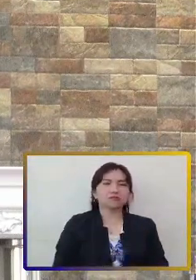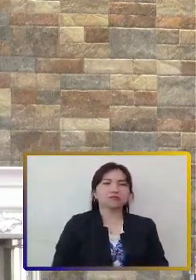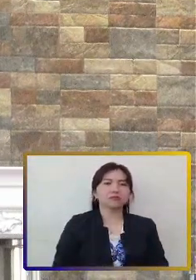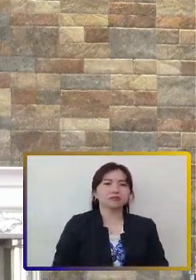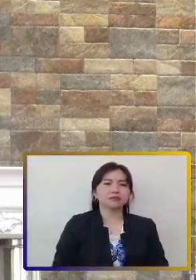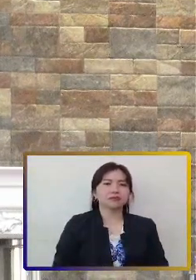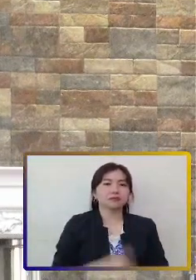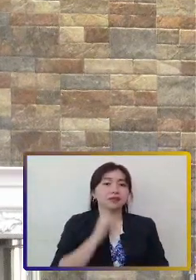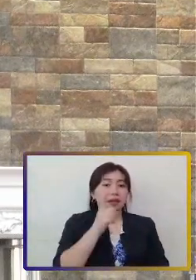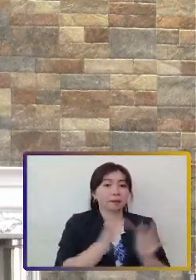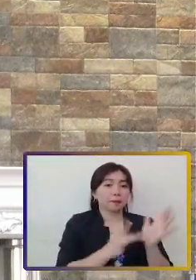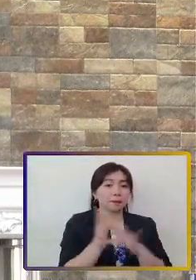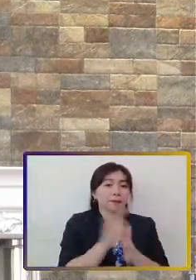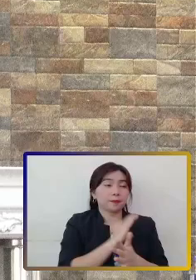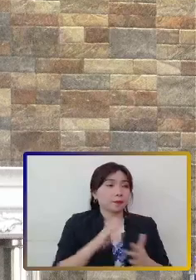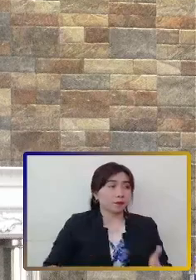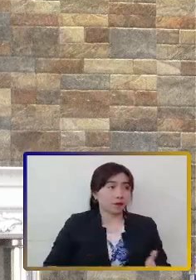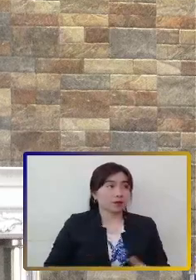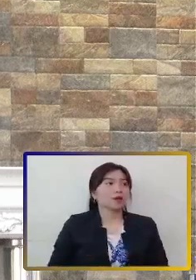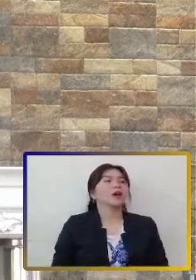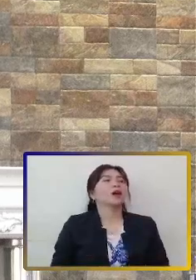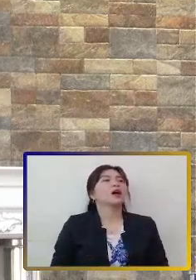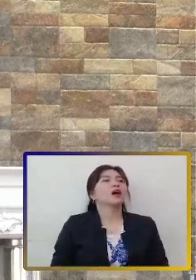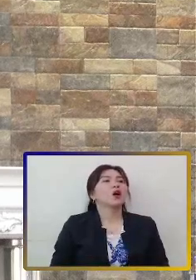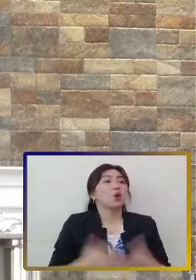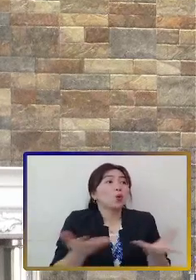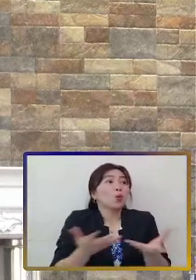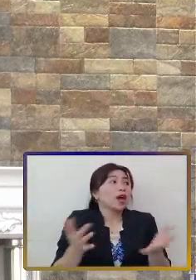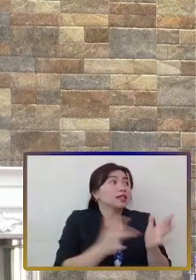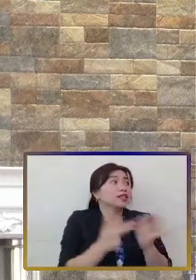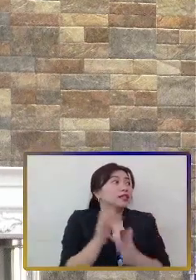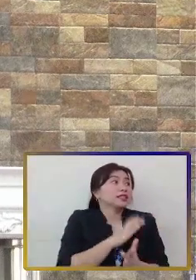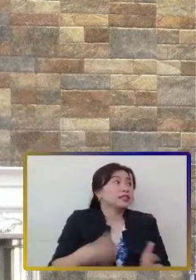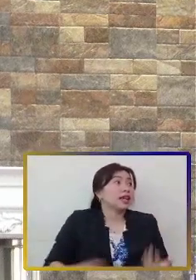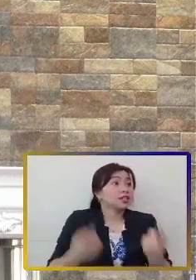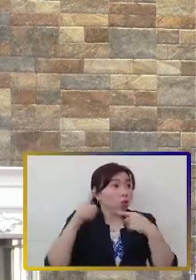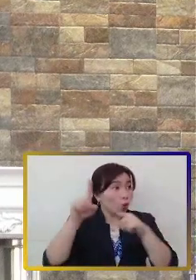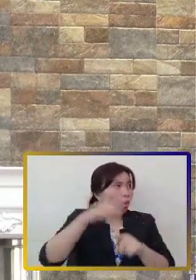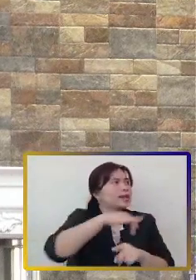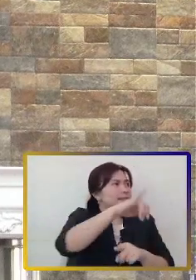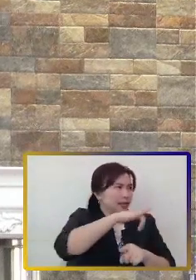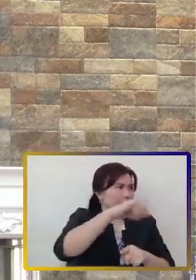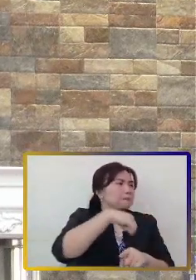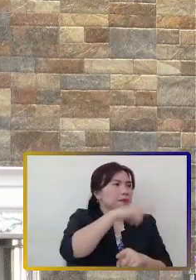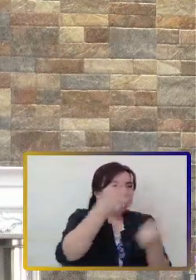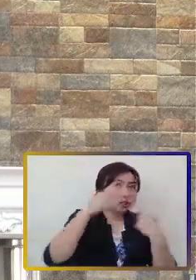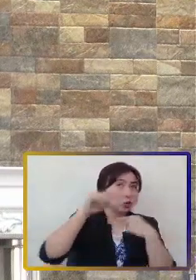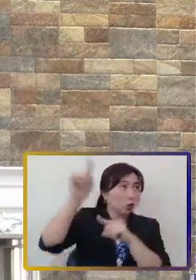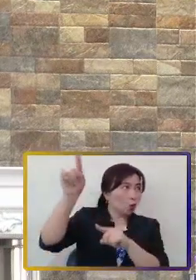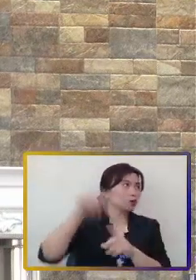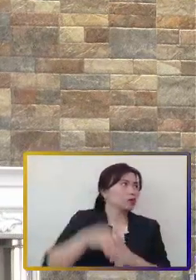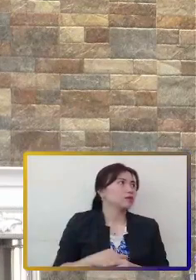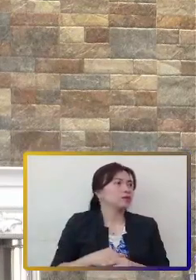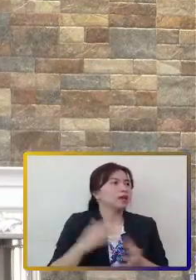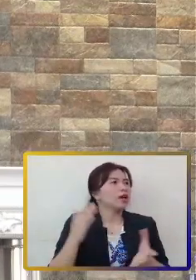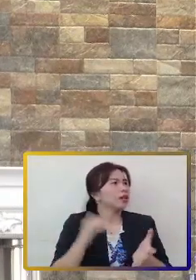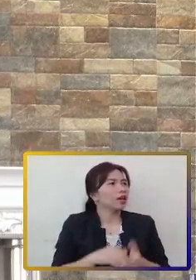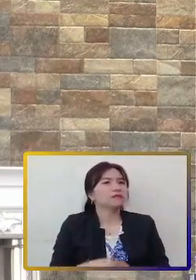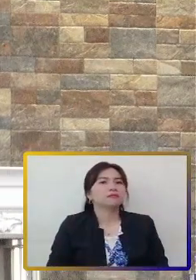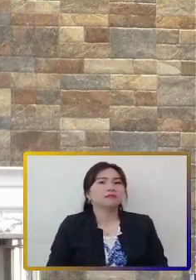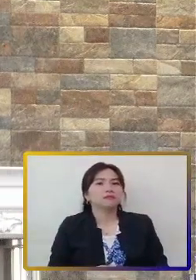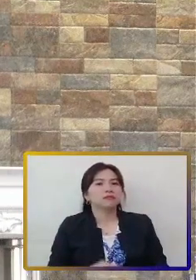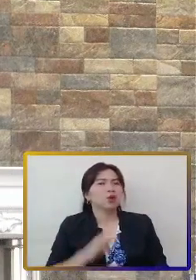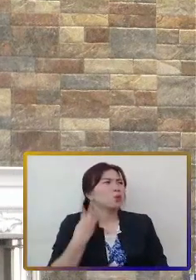am there you may be also We may be passive on our Salvation today but we are Forgetting that it